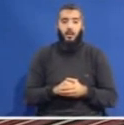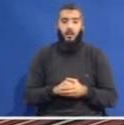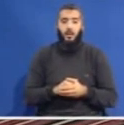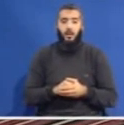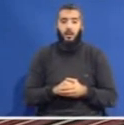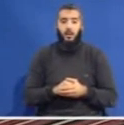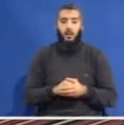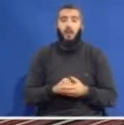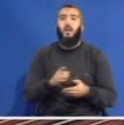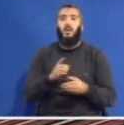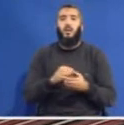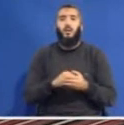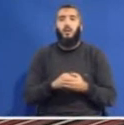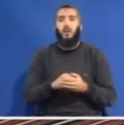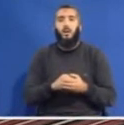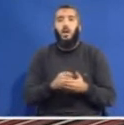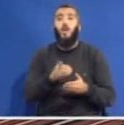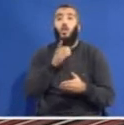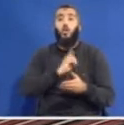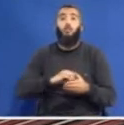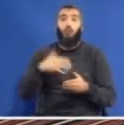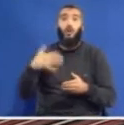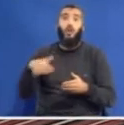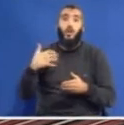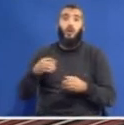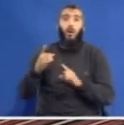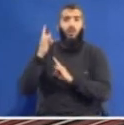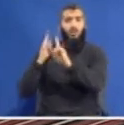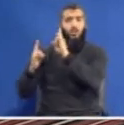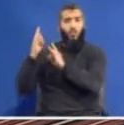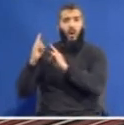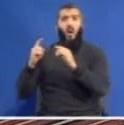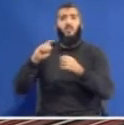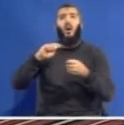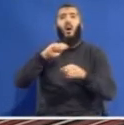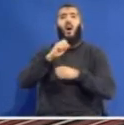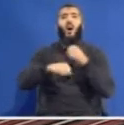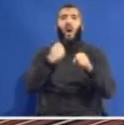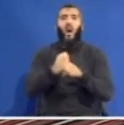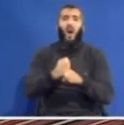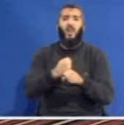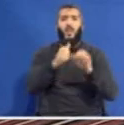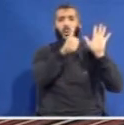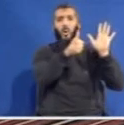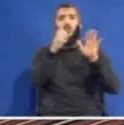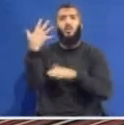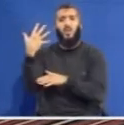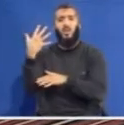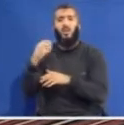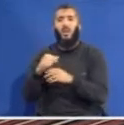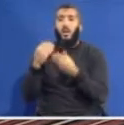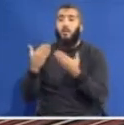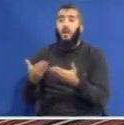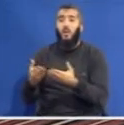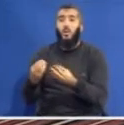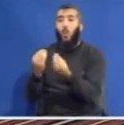أقول من 65 وهذا المشكل هذا صار. الله يجيب الخير. الله يجيب. من 65 وهم الورثة ذوك راهم